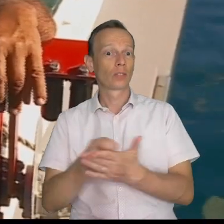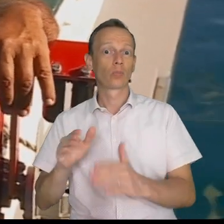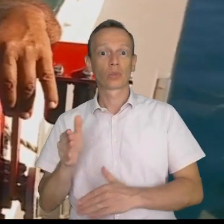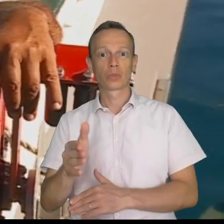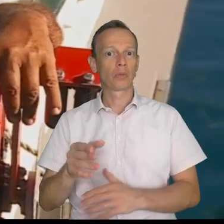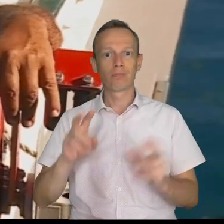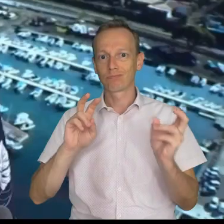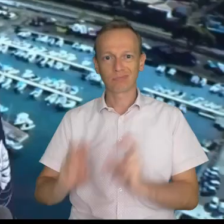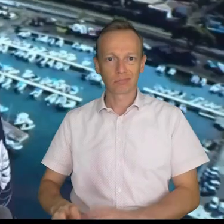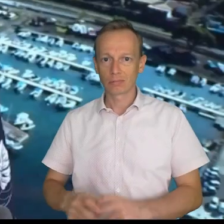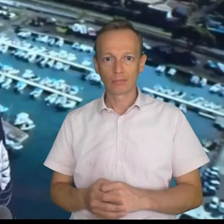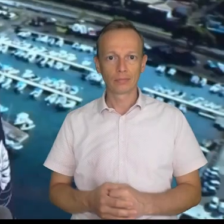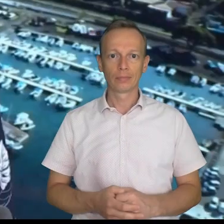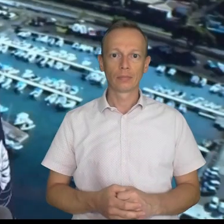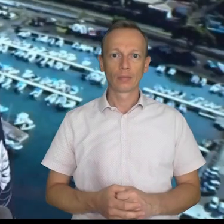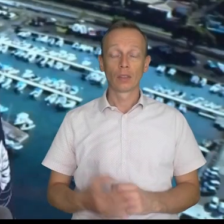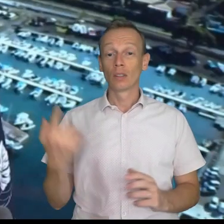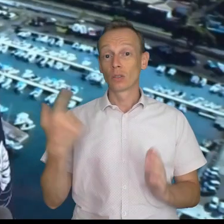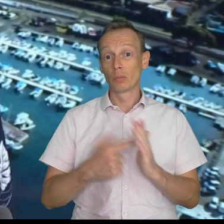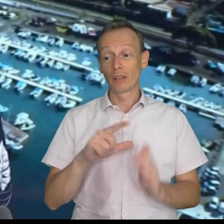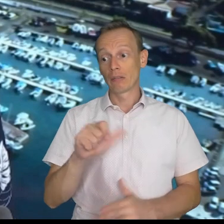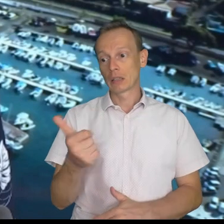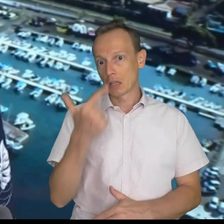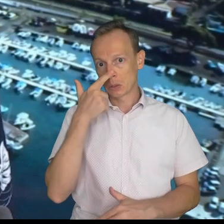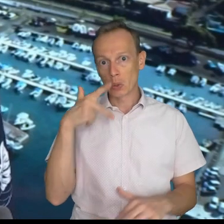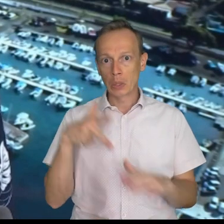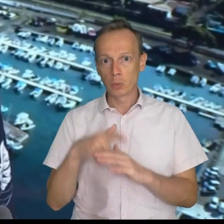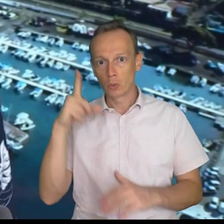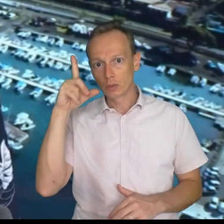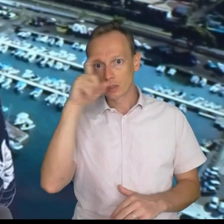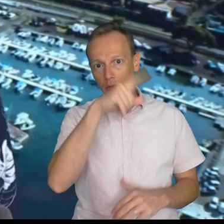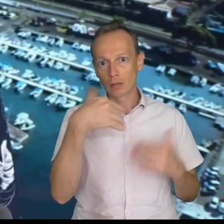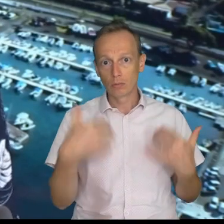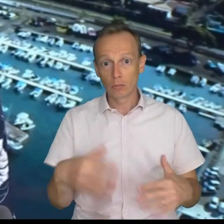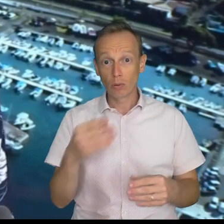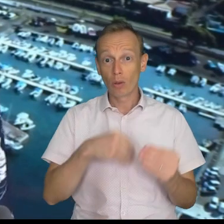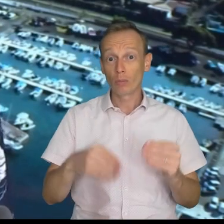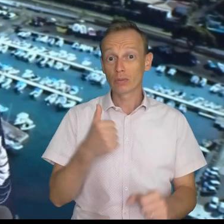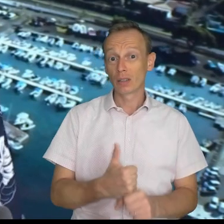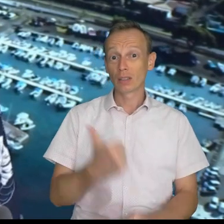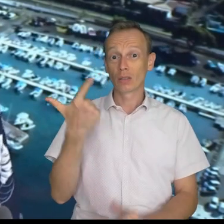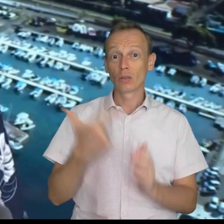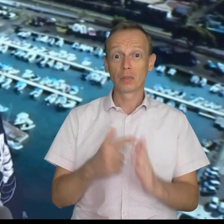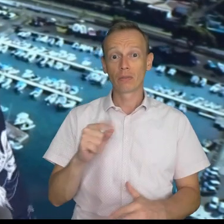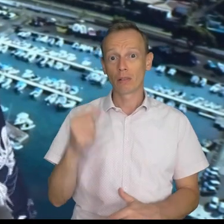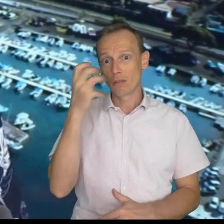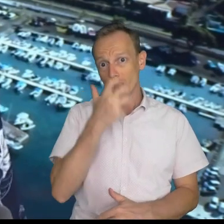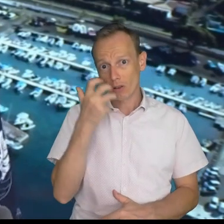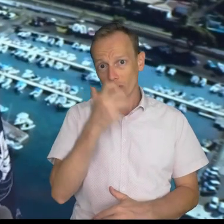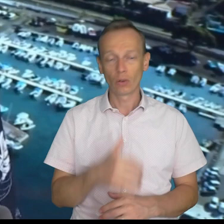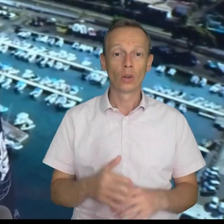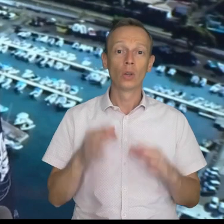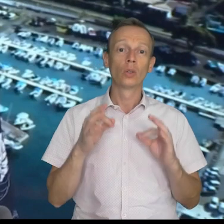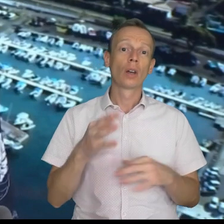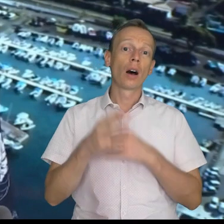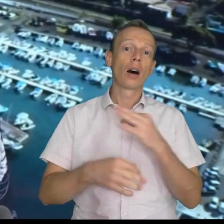poisson qu'on m'en vend. Oui, 2021, Laura Compris débute très difficilement, donc, avec une année précédente catastrophique. reparle